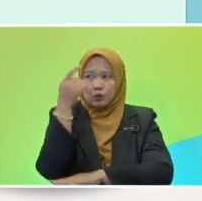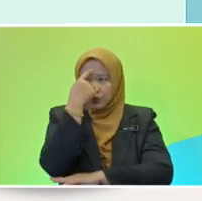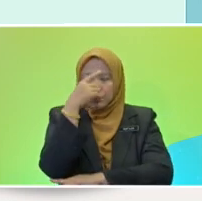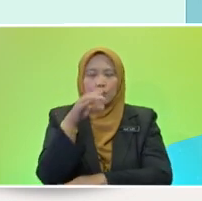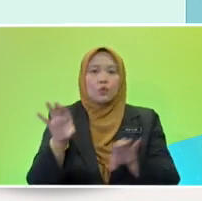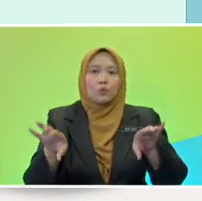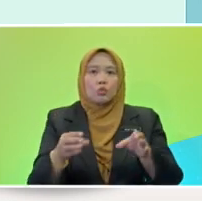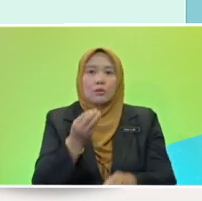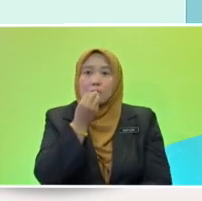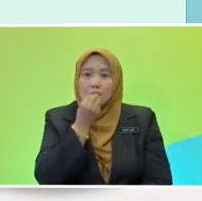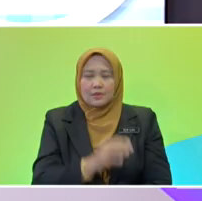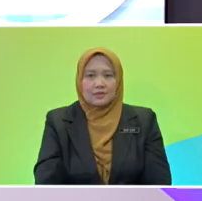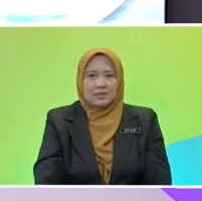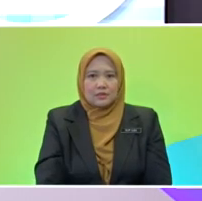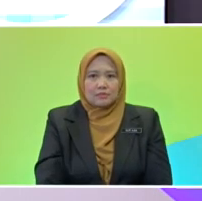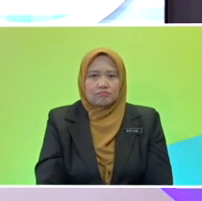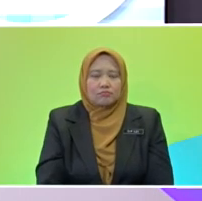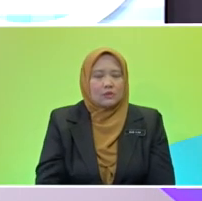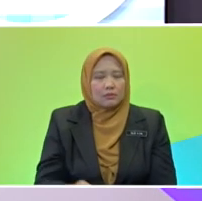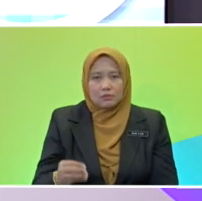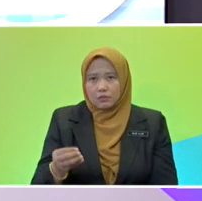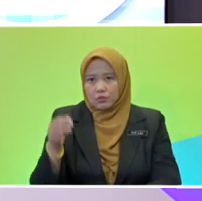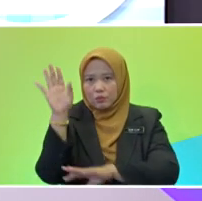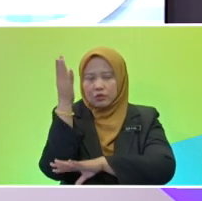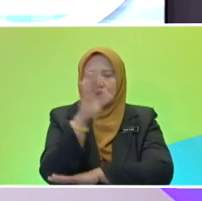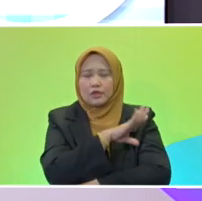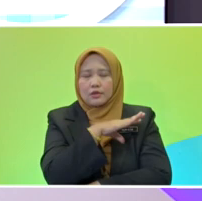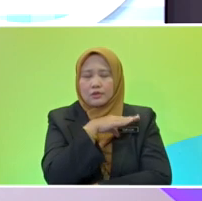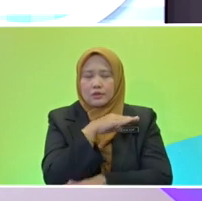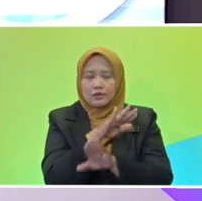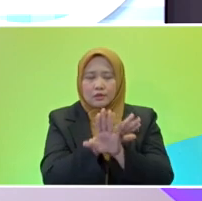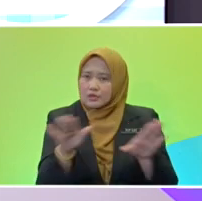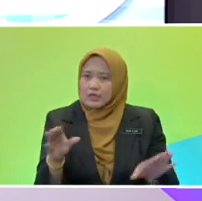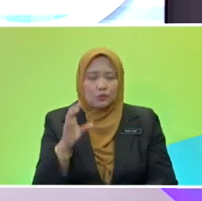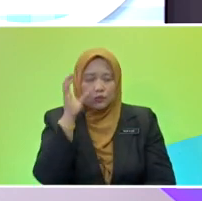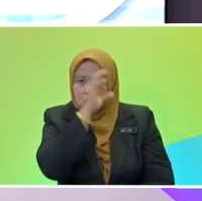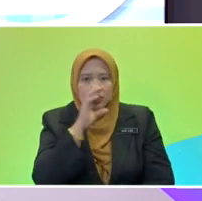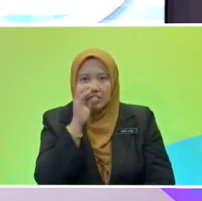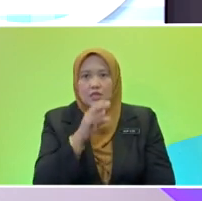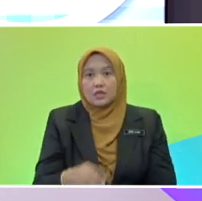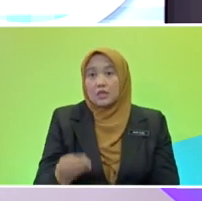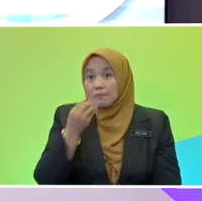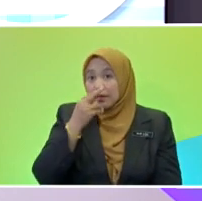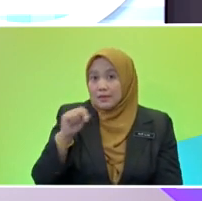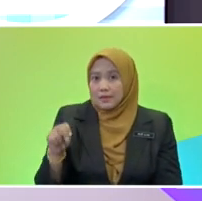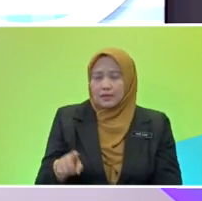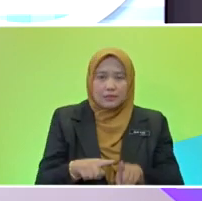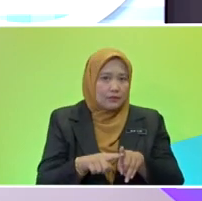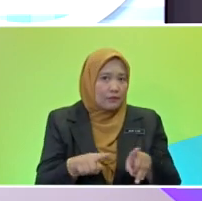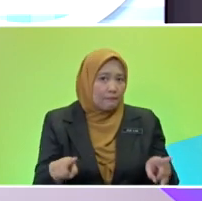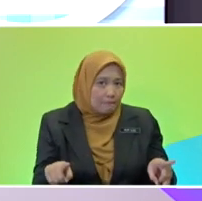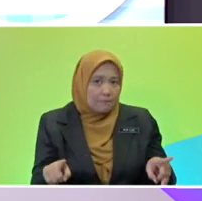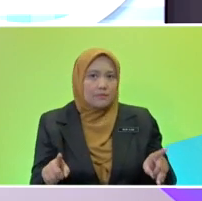tahu bahwa tumbuhan tidak mencari makan tetapi sebaliknya tumbuhan Ini dia ada satu kehebatan yang Tuhan